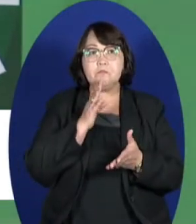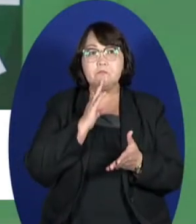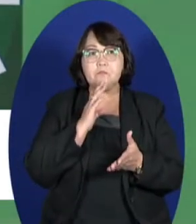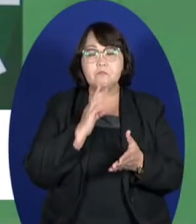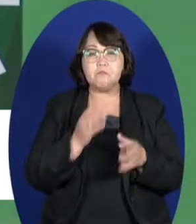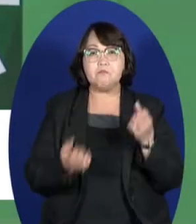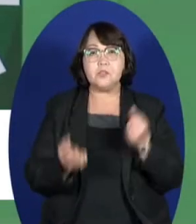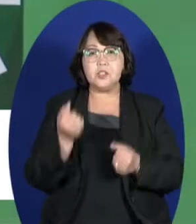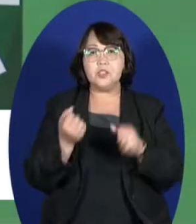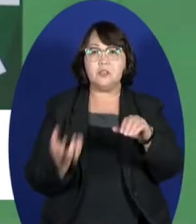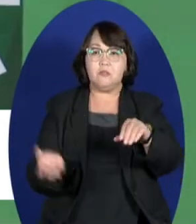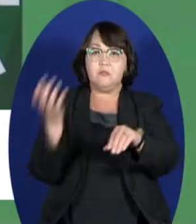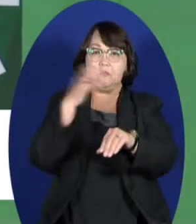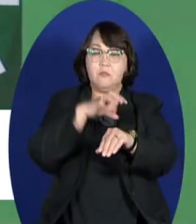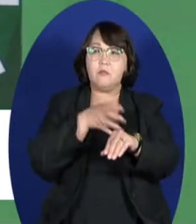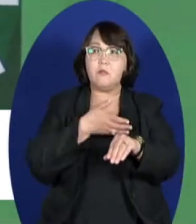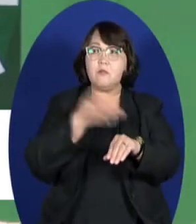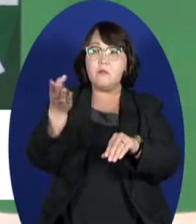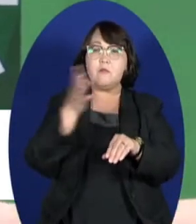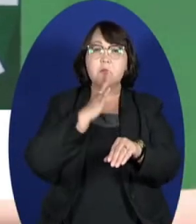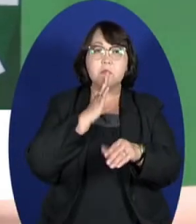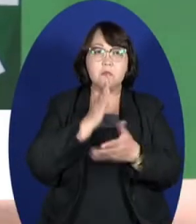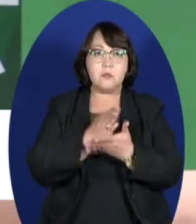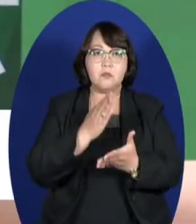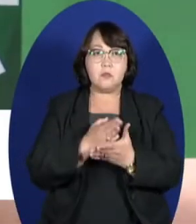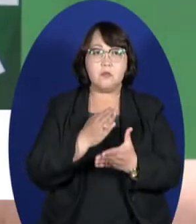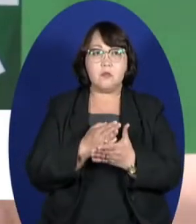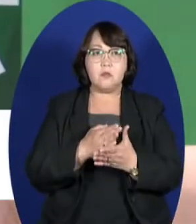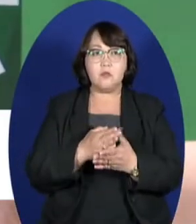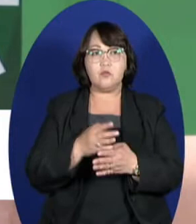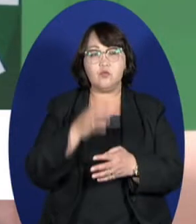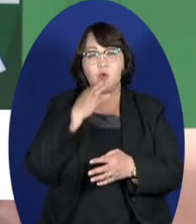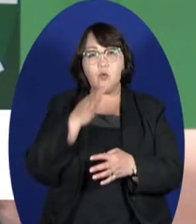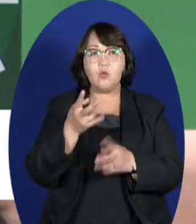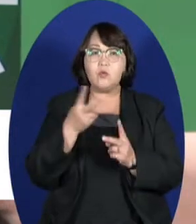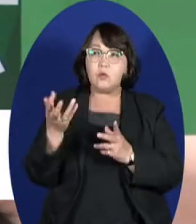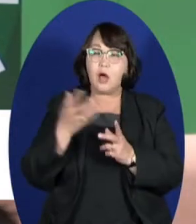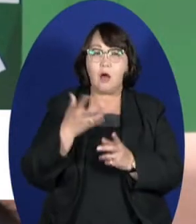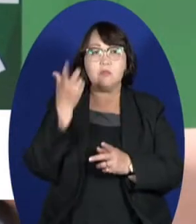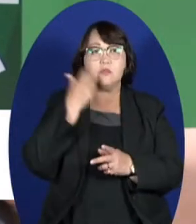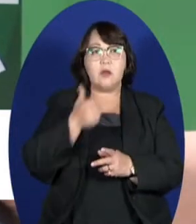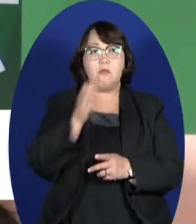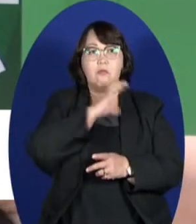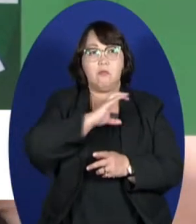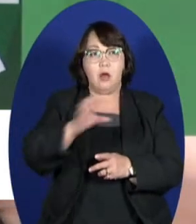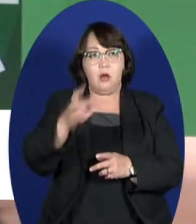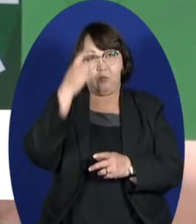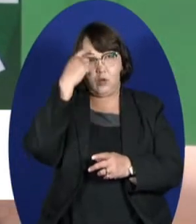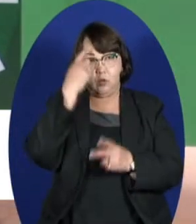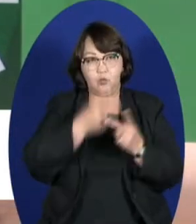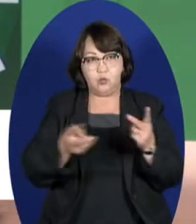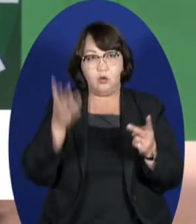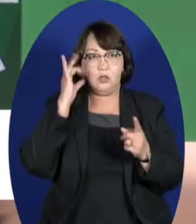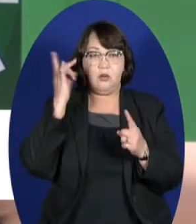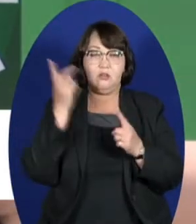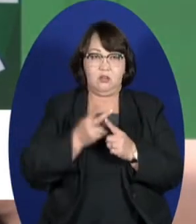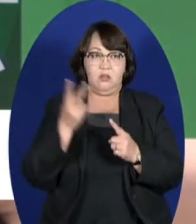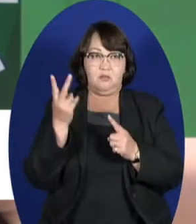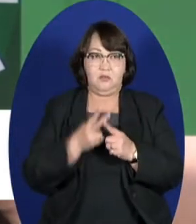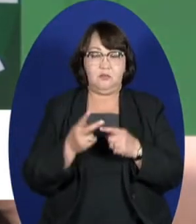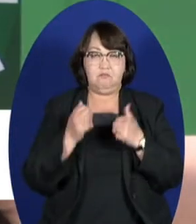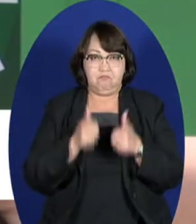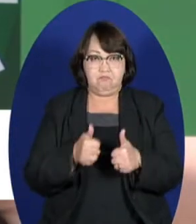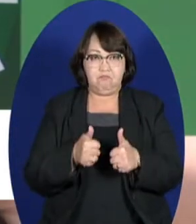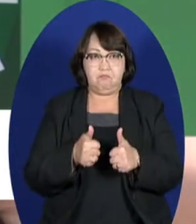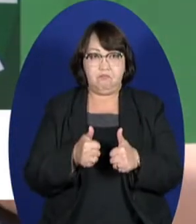одоо манай зөвлөх үйлчилгээг авсан байгууллагуудаас бол бас хамгийн сайн байгууллагуудын нэгээр бол үндэсний Монголын үндэсний радио телевиз